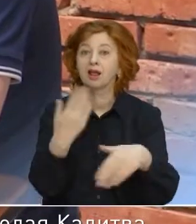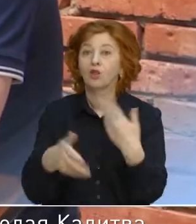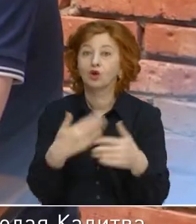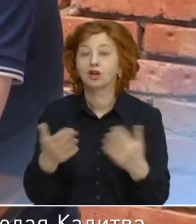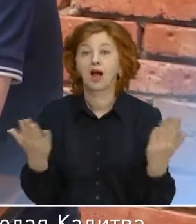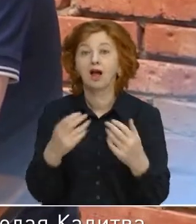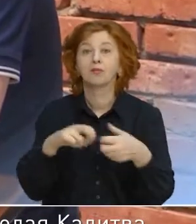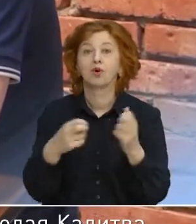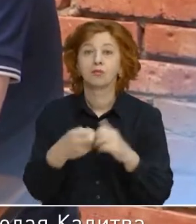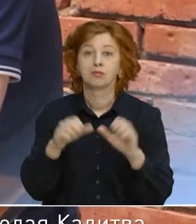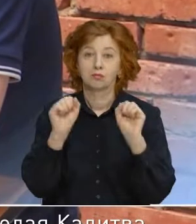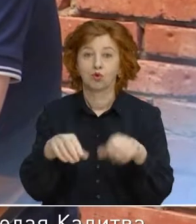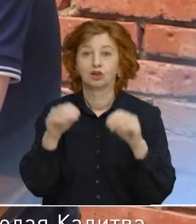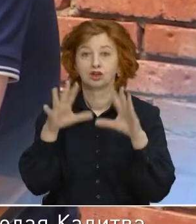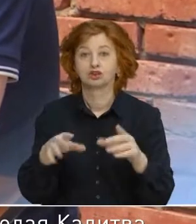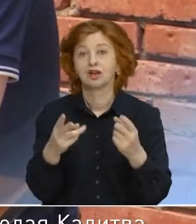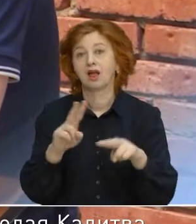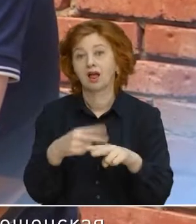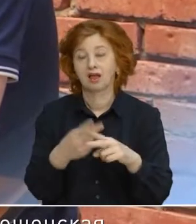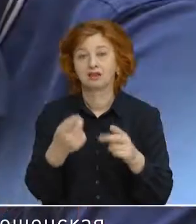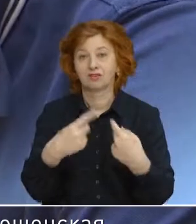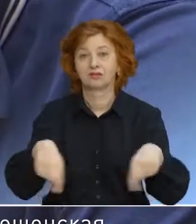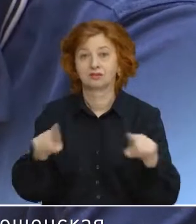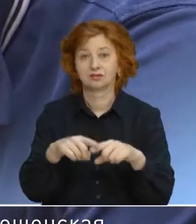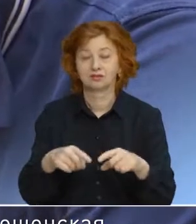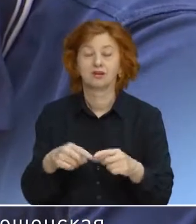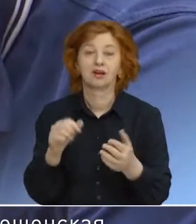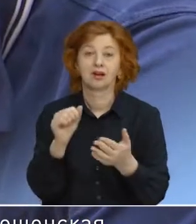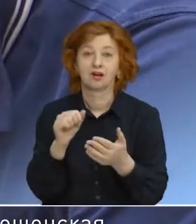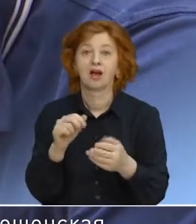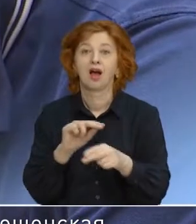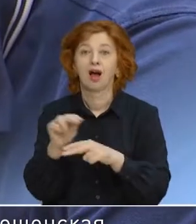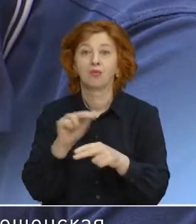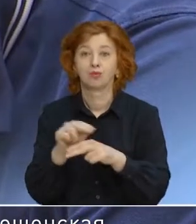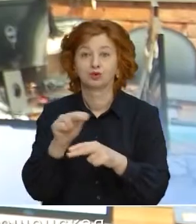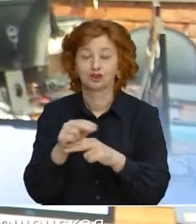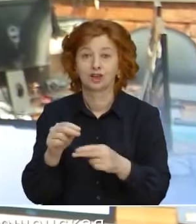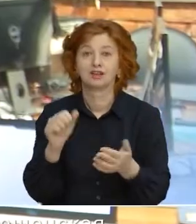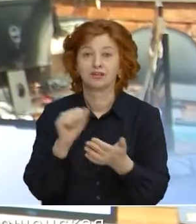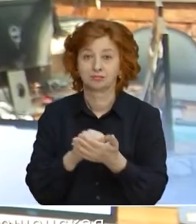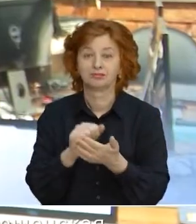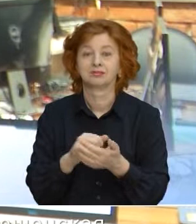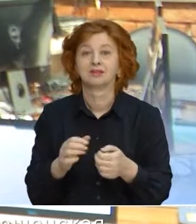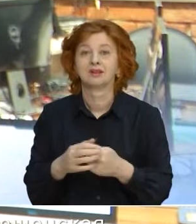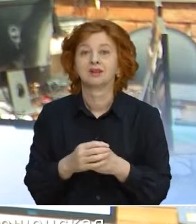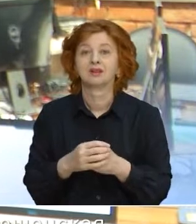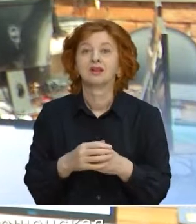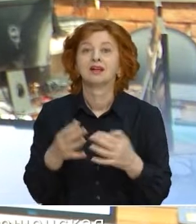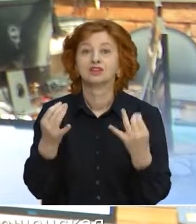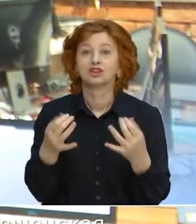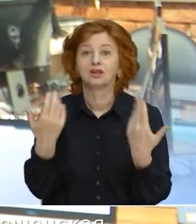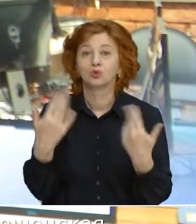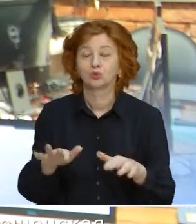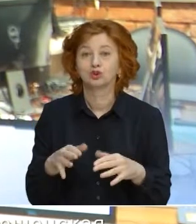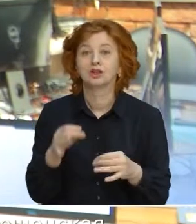проблемы возможно решить с помощью этого спутника. Обучение проводят партнеры из Сколково. Это макет спутника